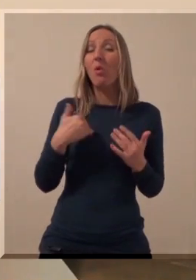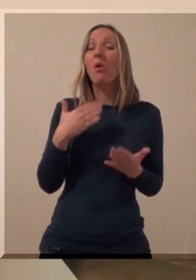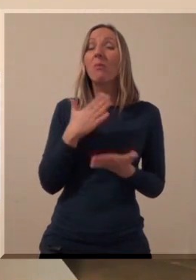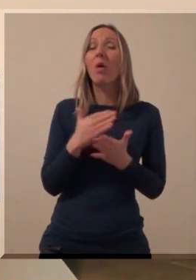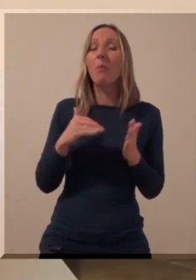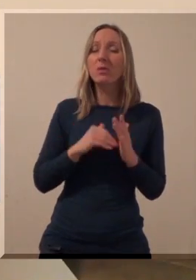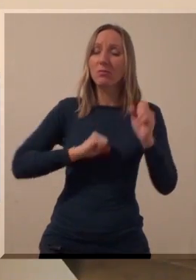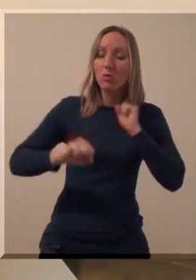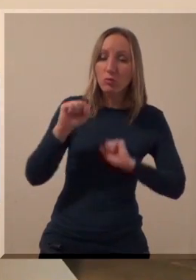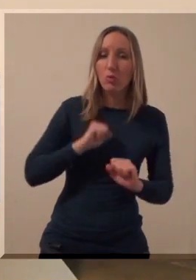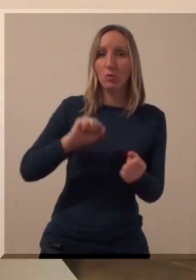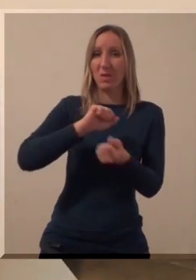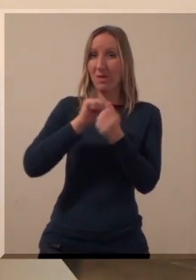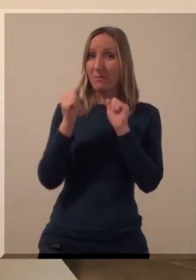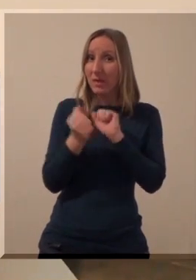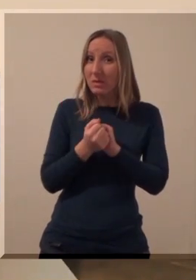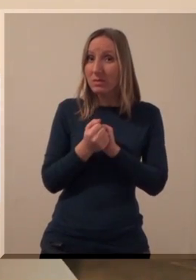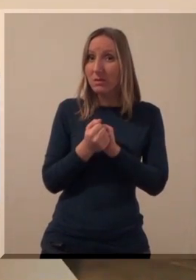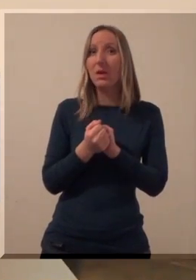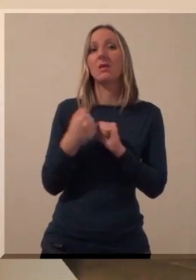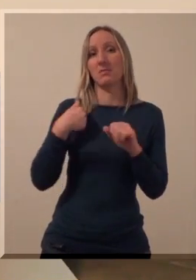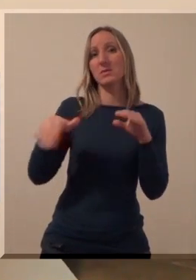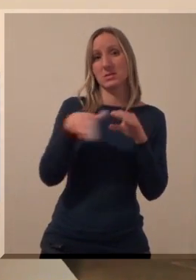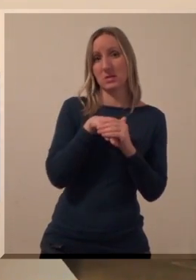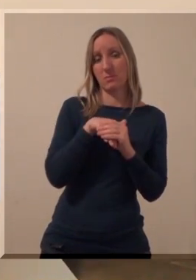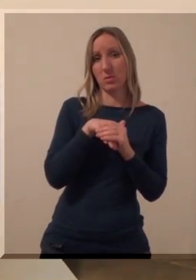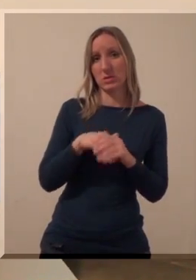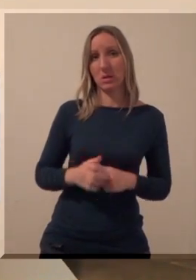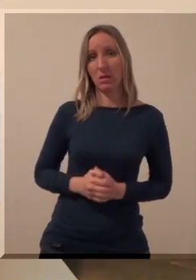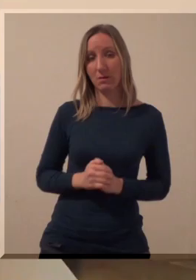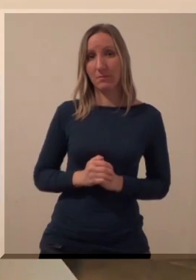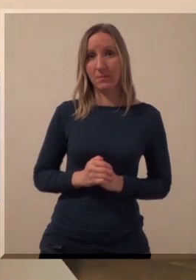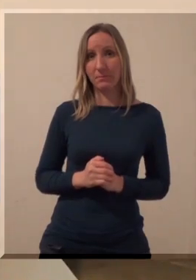koliko mi je bilo potrebno truda i bitke da bi se došlo do zaposlenja u struku.